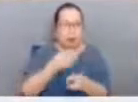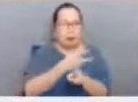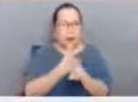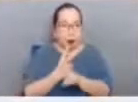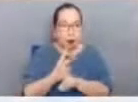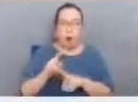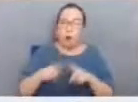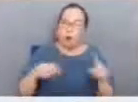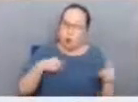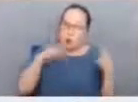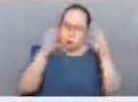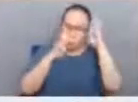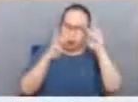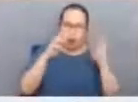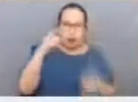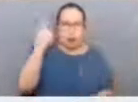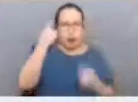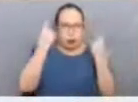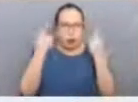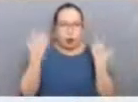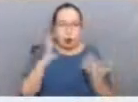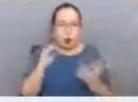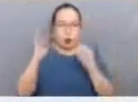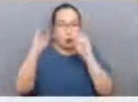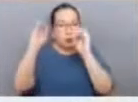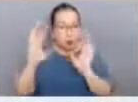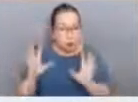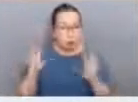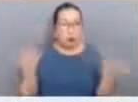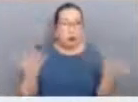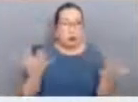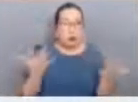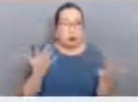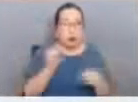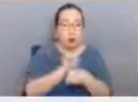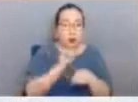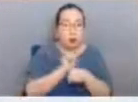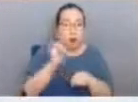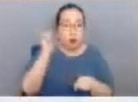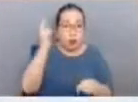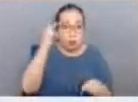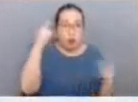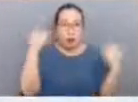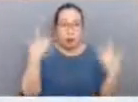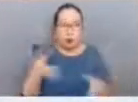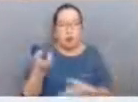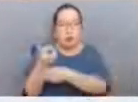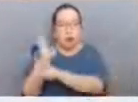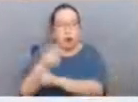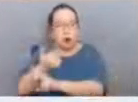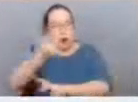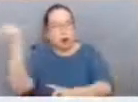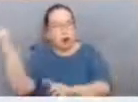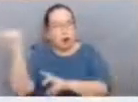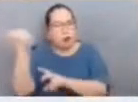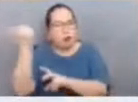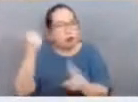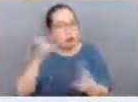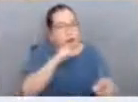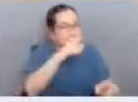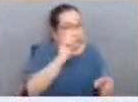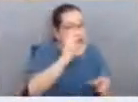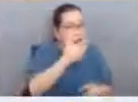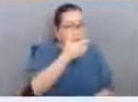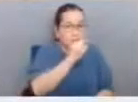GSIS moratorium under Bayanihan 2, hanggang kailan damang daw po yung period na sakop po ng Bayanihan